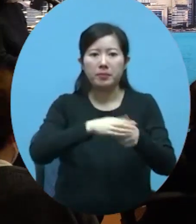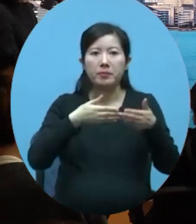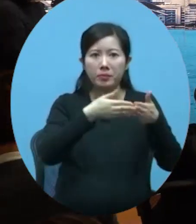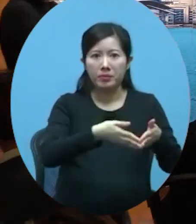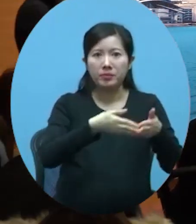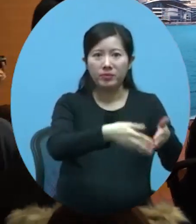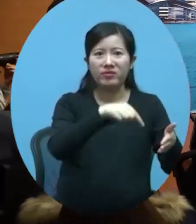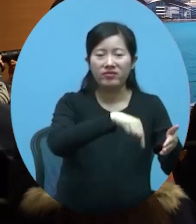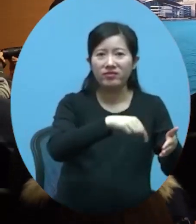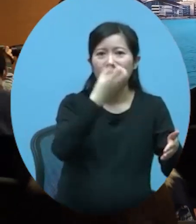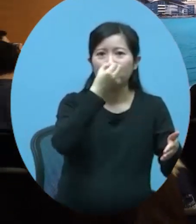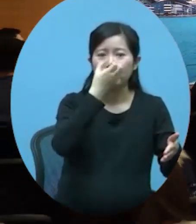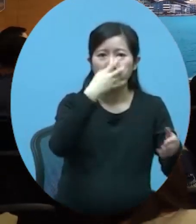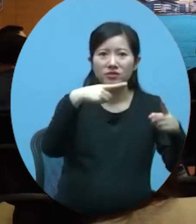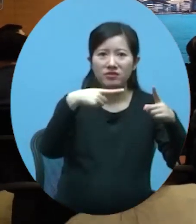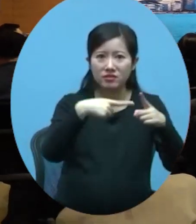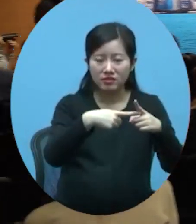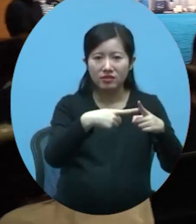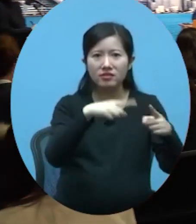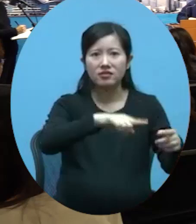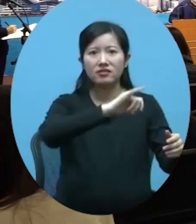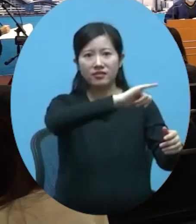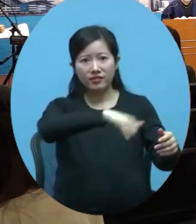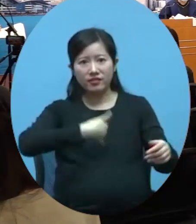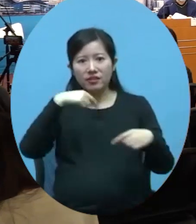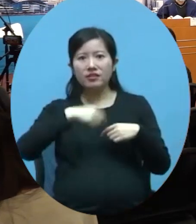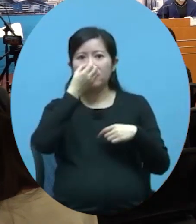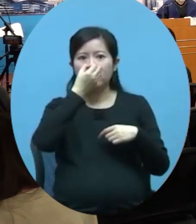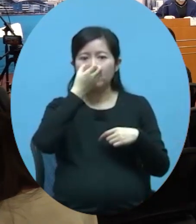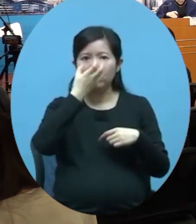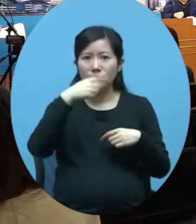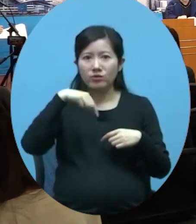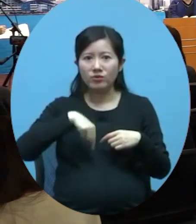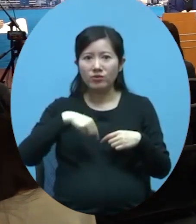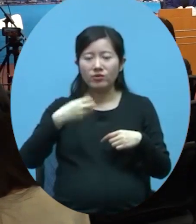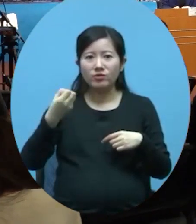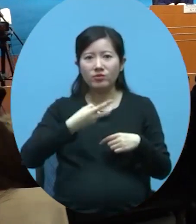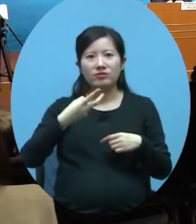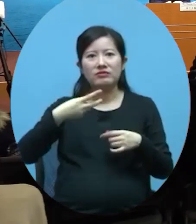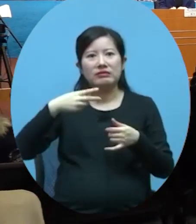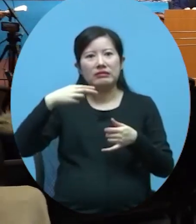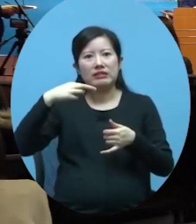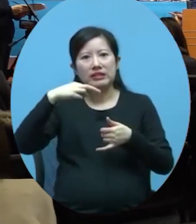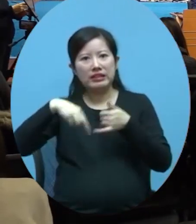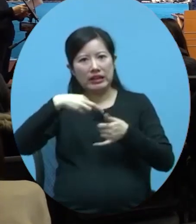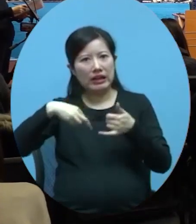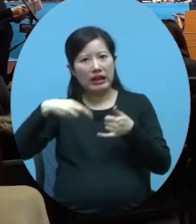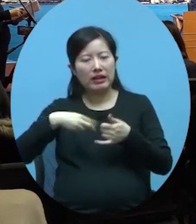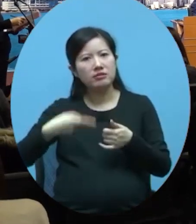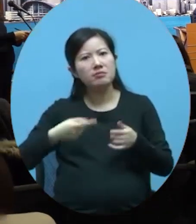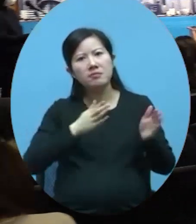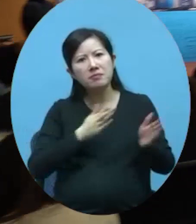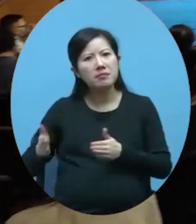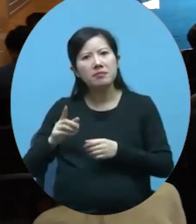上面那些香港人他们回到来香港之后这边香港会有个检疫的程序是如何